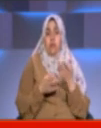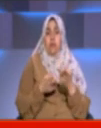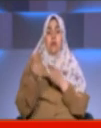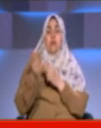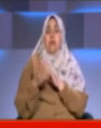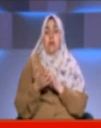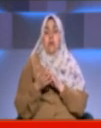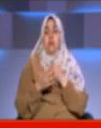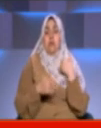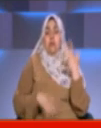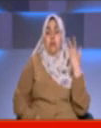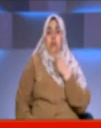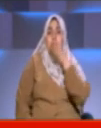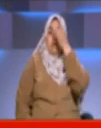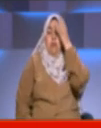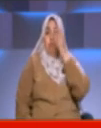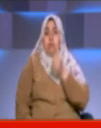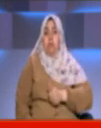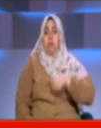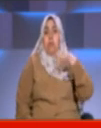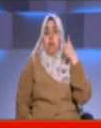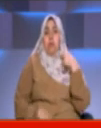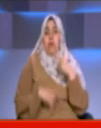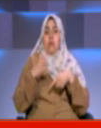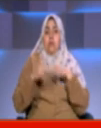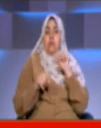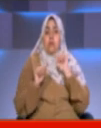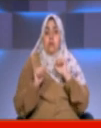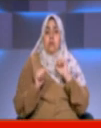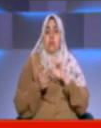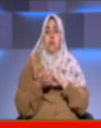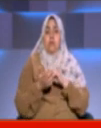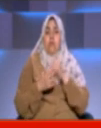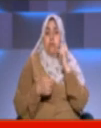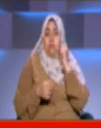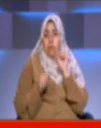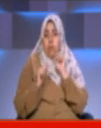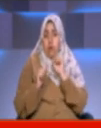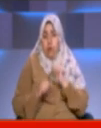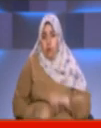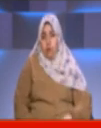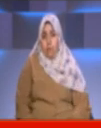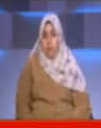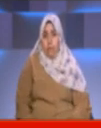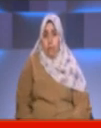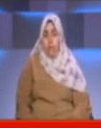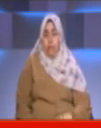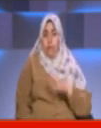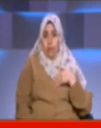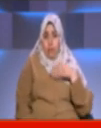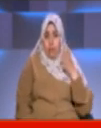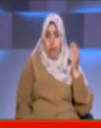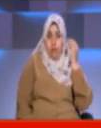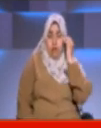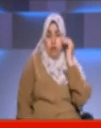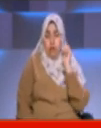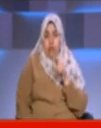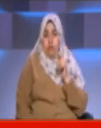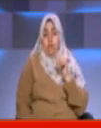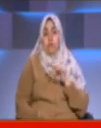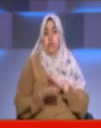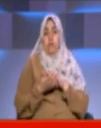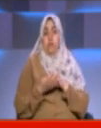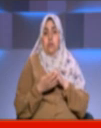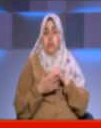القول. إلى متى ستستمر على هذا المنوار دكتور محمود برأيك؟ هي الحقيقة يعني الجزيرة في حالة